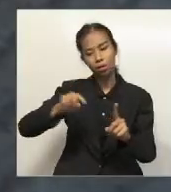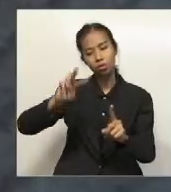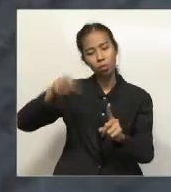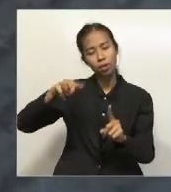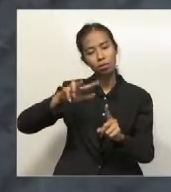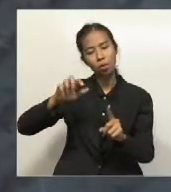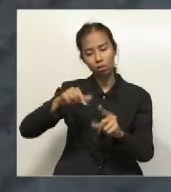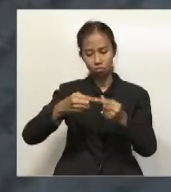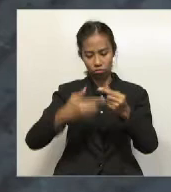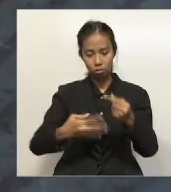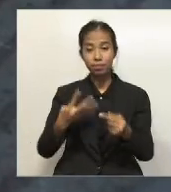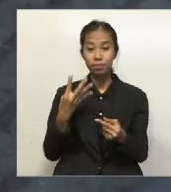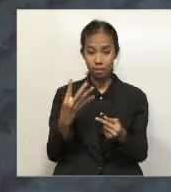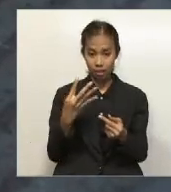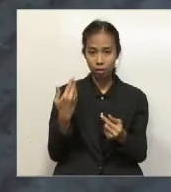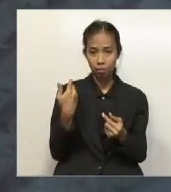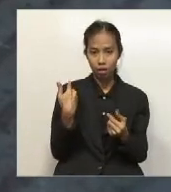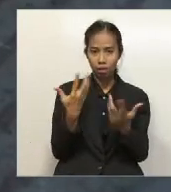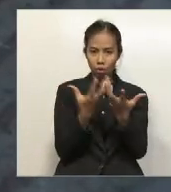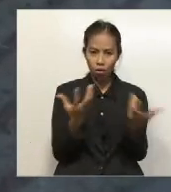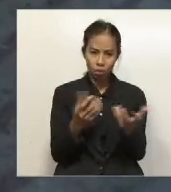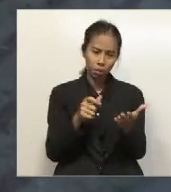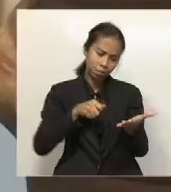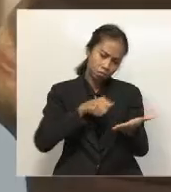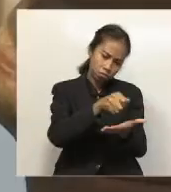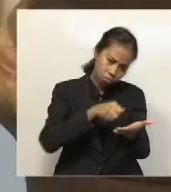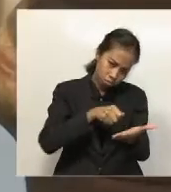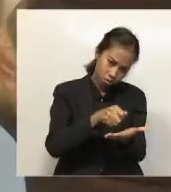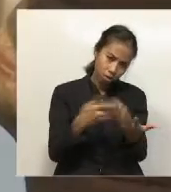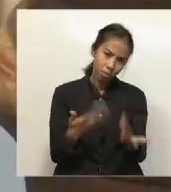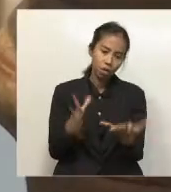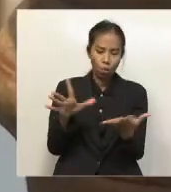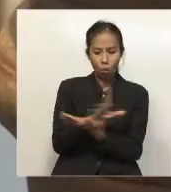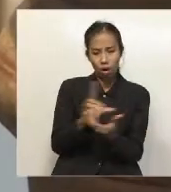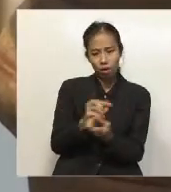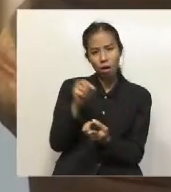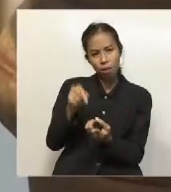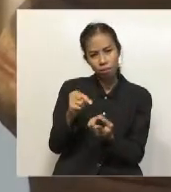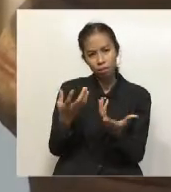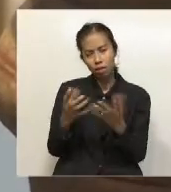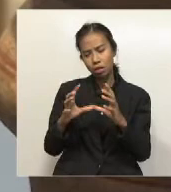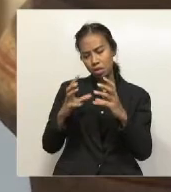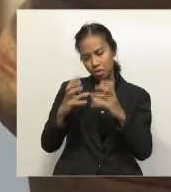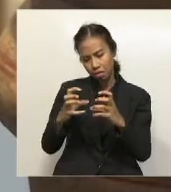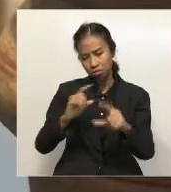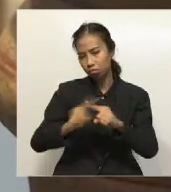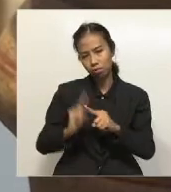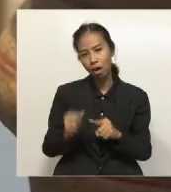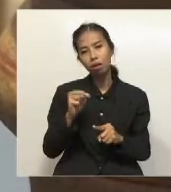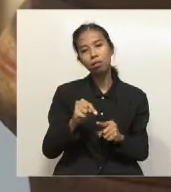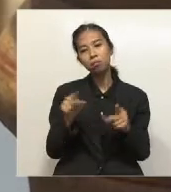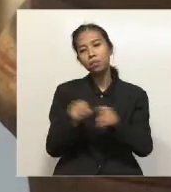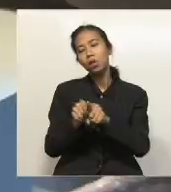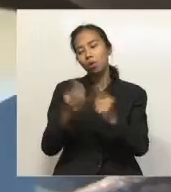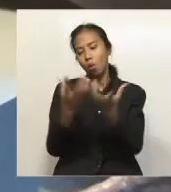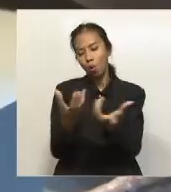ปี4รายการนอกจากนี้ก็ยังมีลูกกลิ้งดินเผาวัฒนธรรมบ้านเชียงหินดุดินเผาซึ่งเป็นอุป